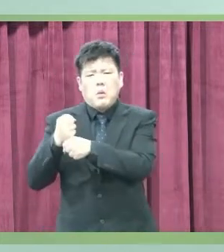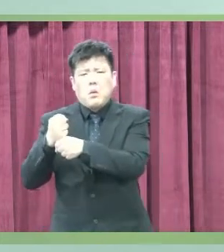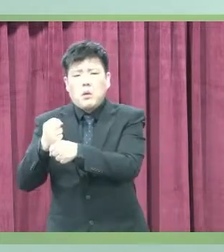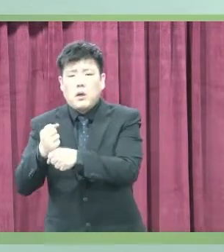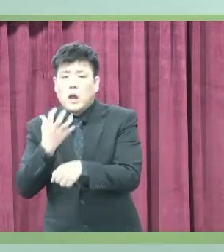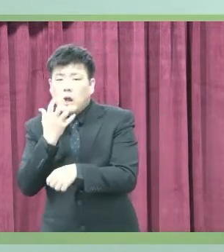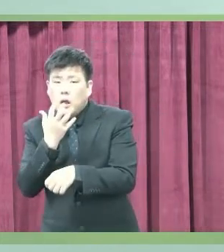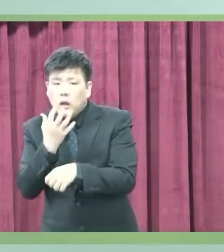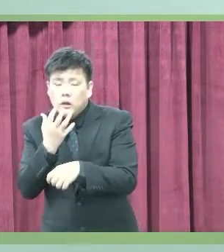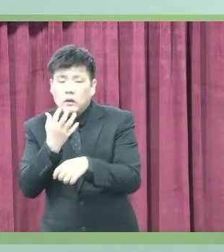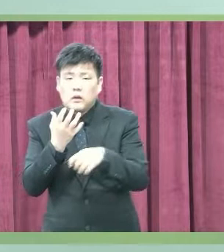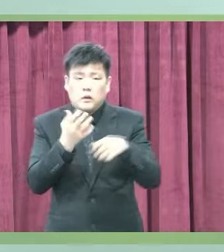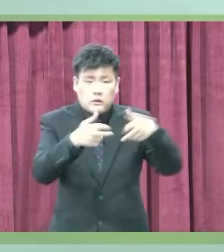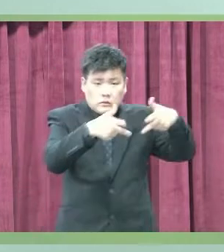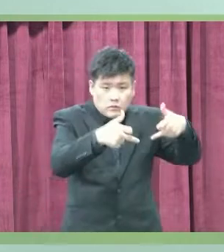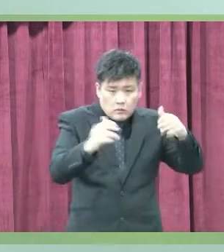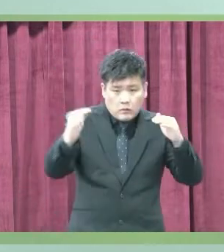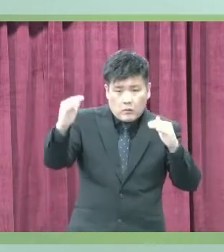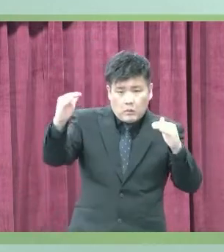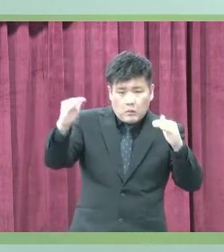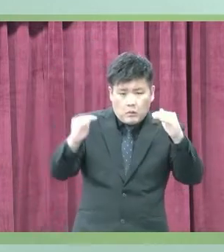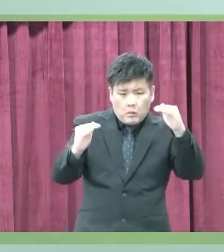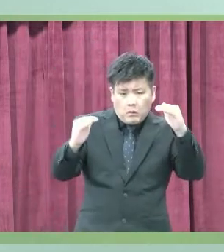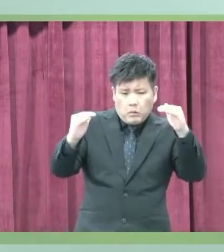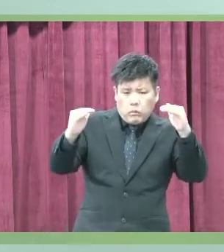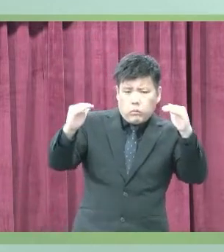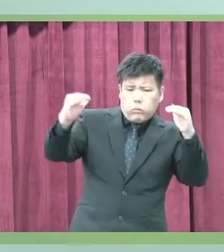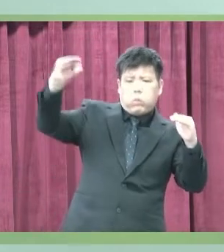장애인과 비장애인의 격차가 더 컸음을 알 수 있습니다.